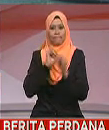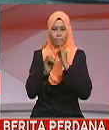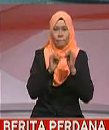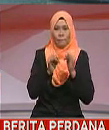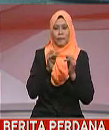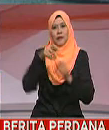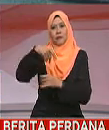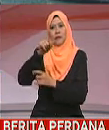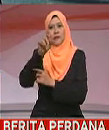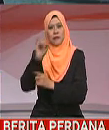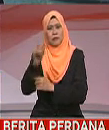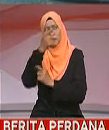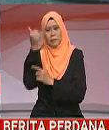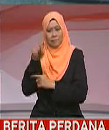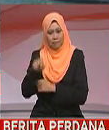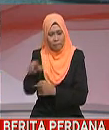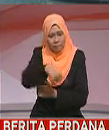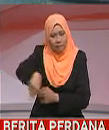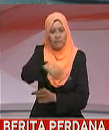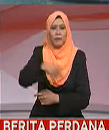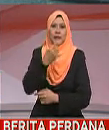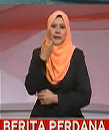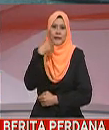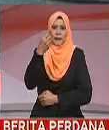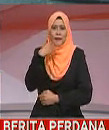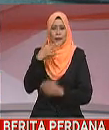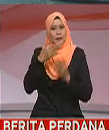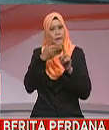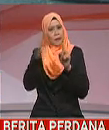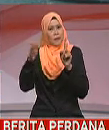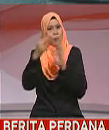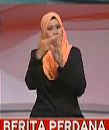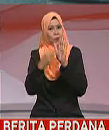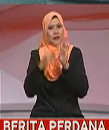yang menceritakan kekesalan mereka melanggar undang-undang negara ini.